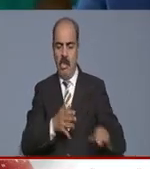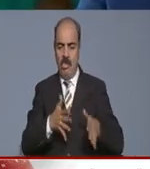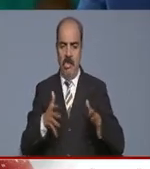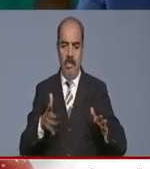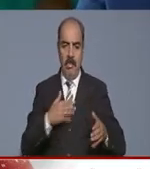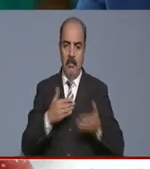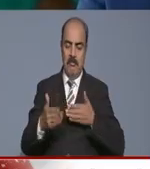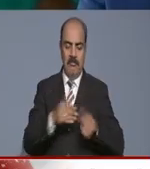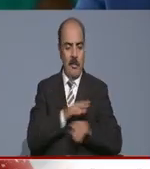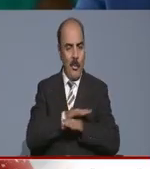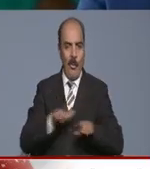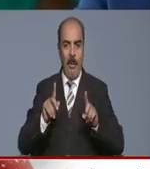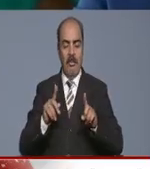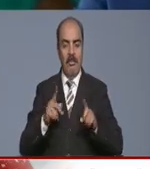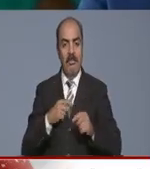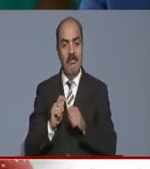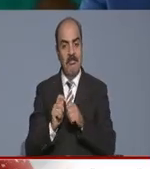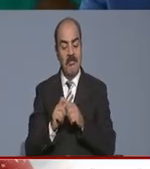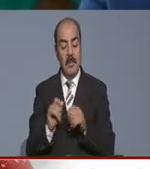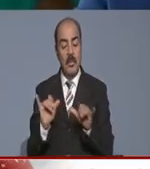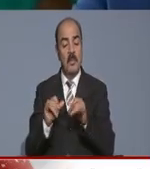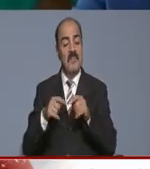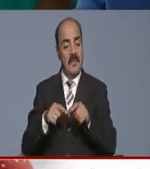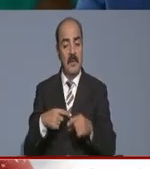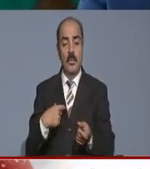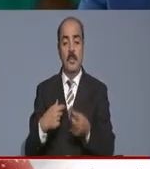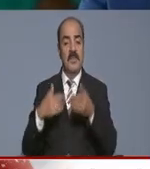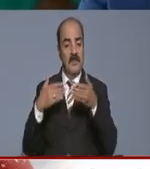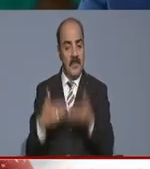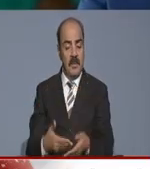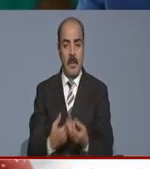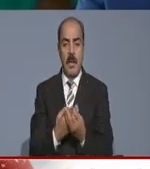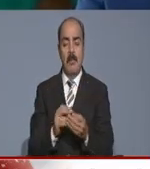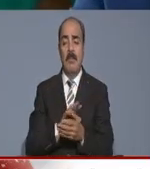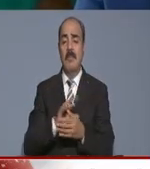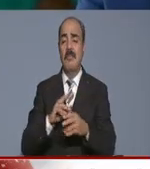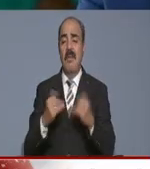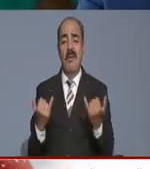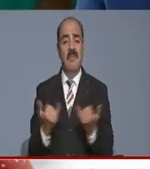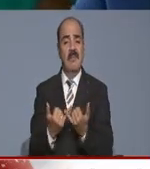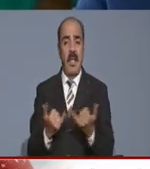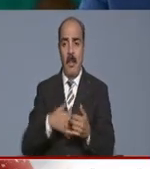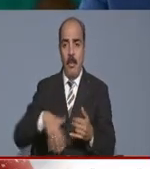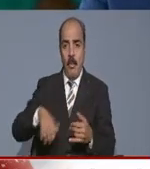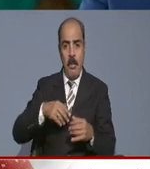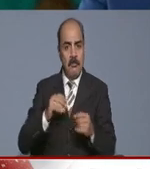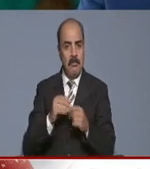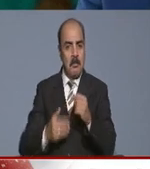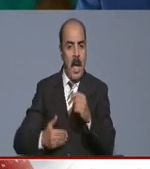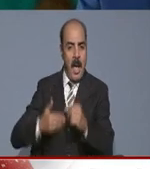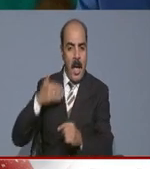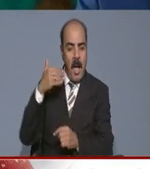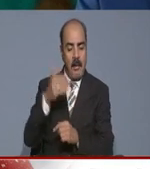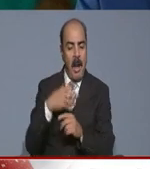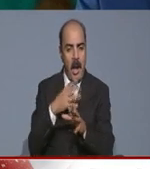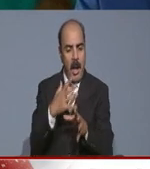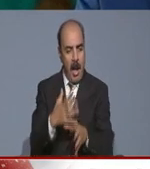وكذلك في مع تطور الذكاء الاصطناعي وفي طريقه أن يصبح ميزة، ولكننا نريد أن